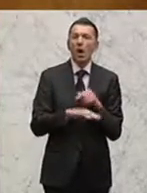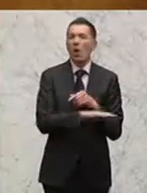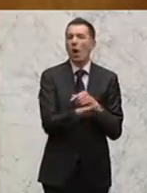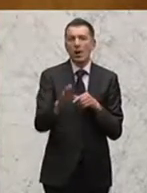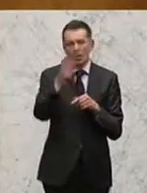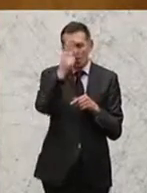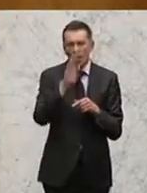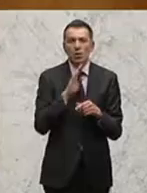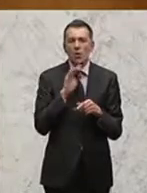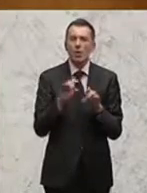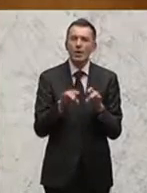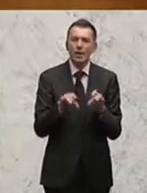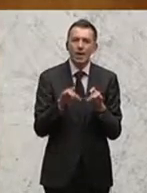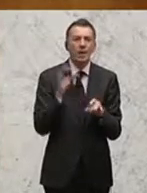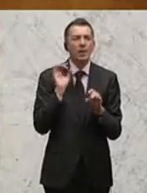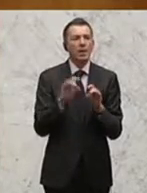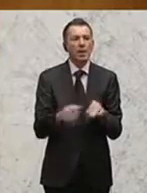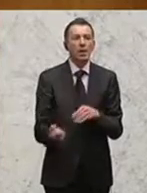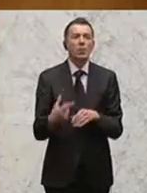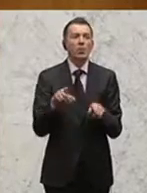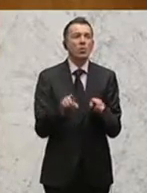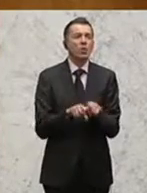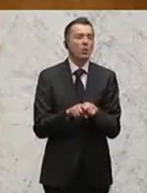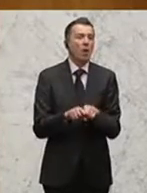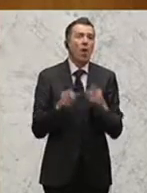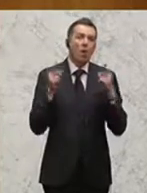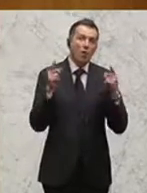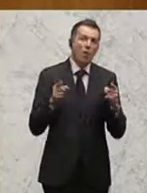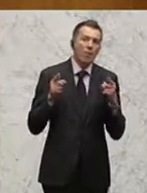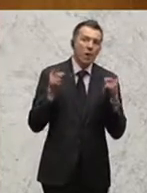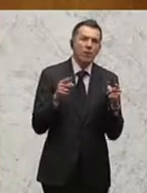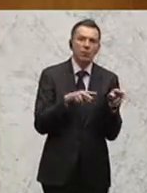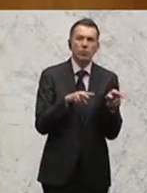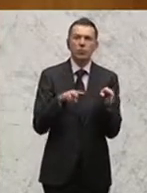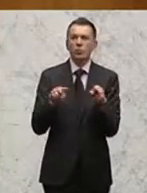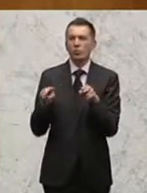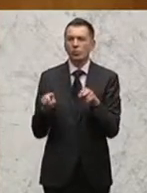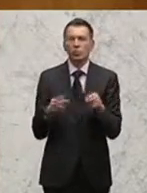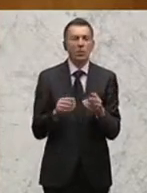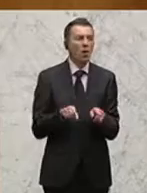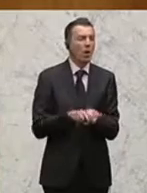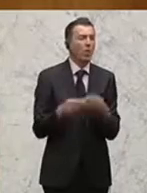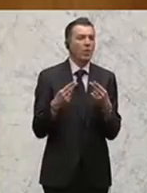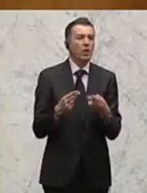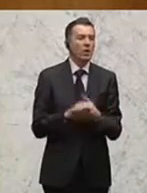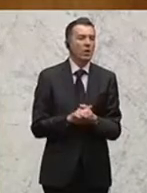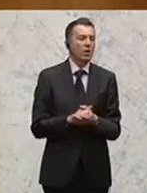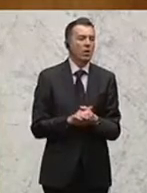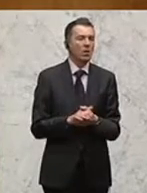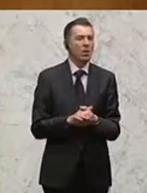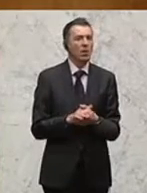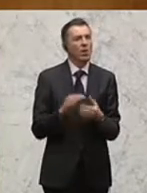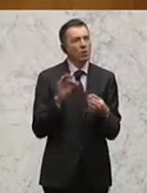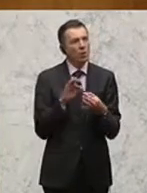alle Lehrerinnen und Lehrer, die hier vor allem sehr aufmerksam sind, wo es auch darum geht, hier vor allem im